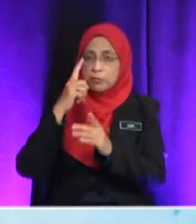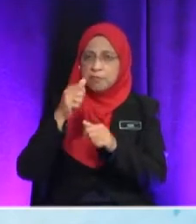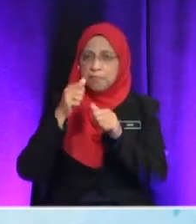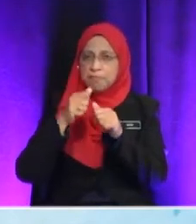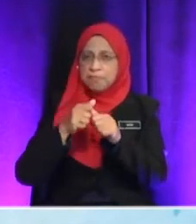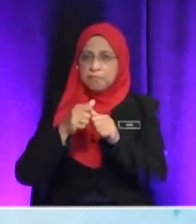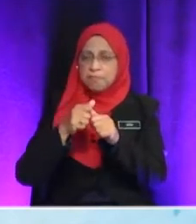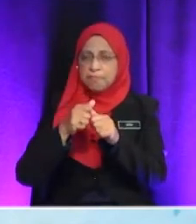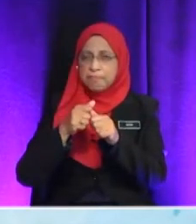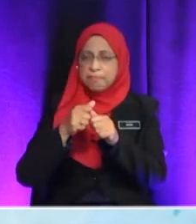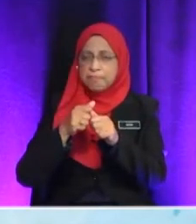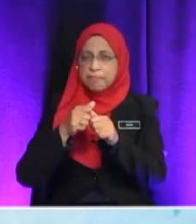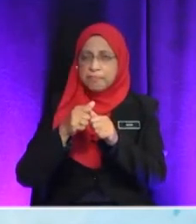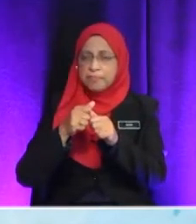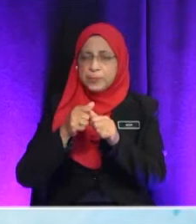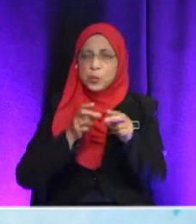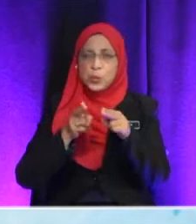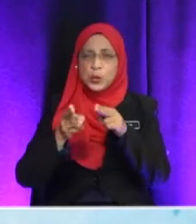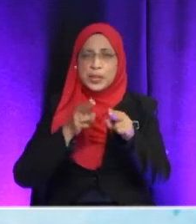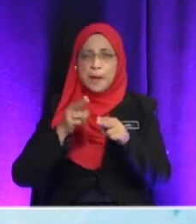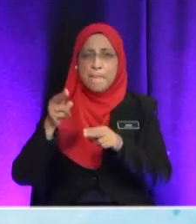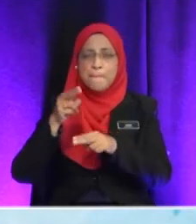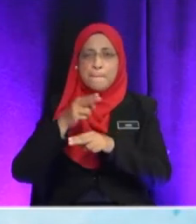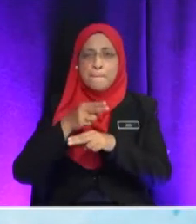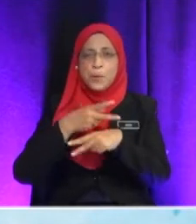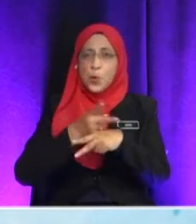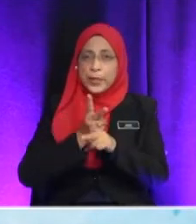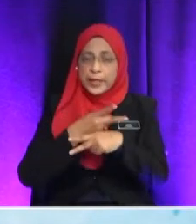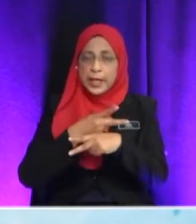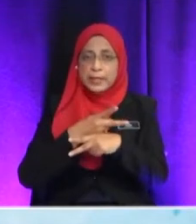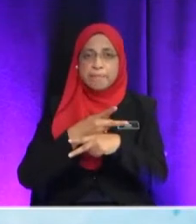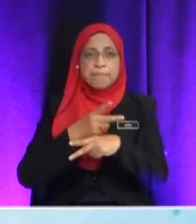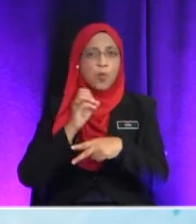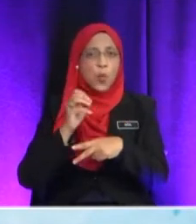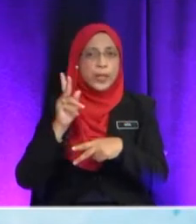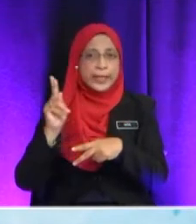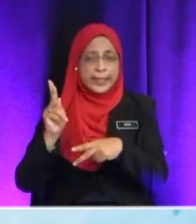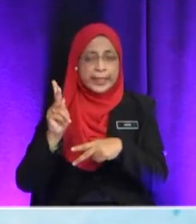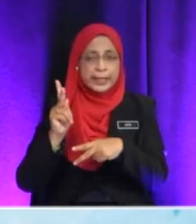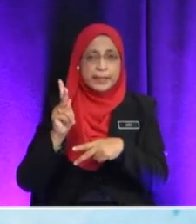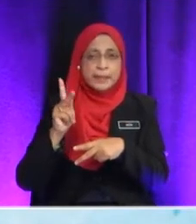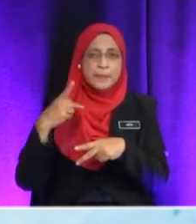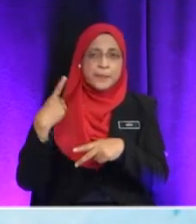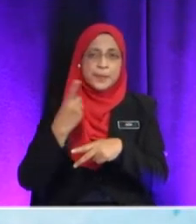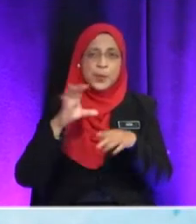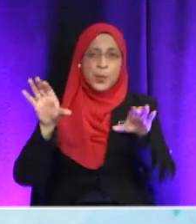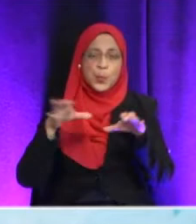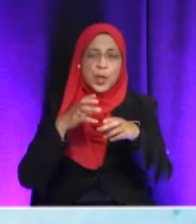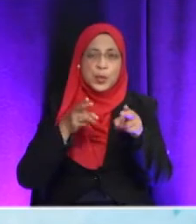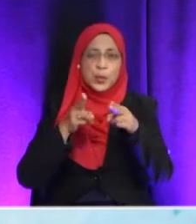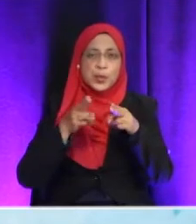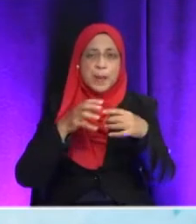Launcher n productivity itu hai oke so dikenal buat penyelenggraan